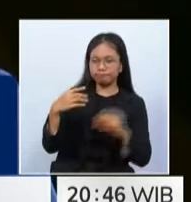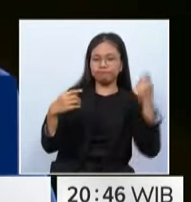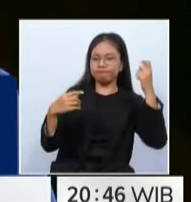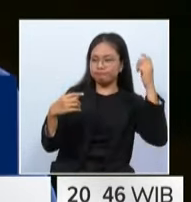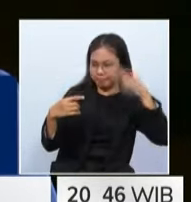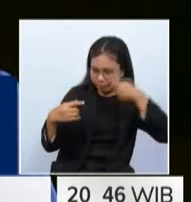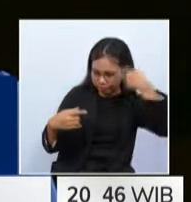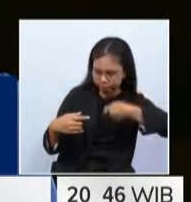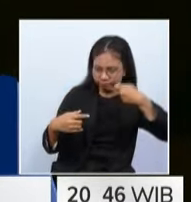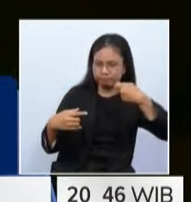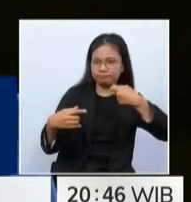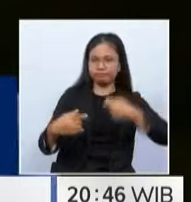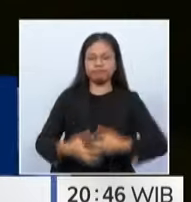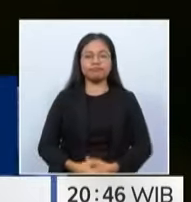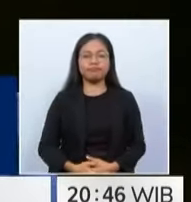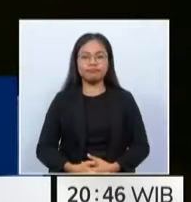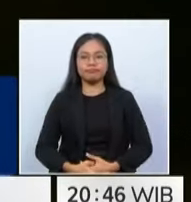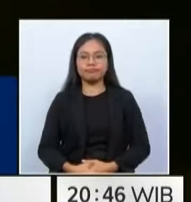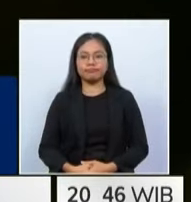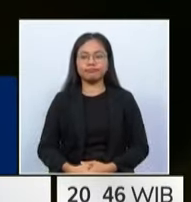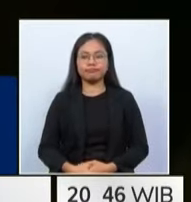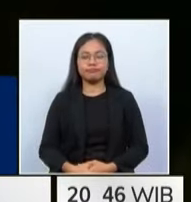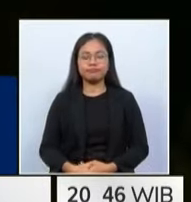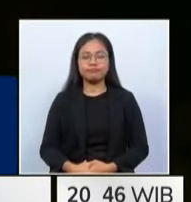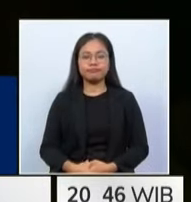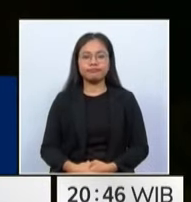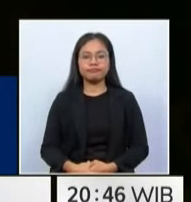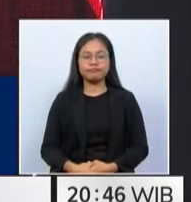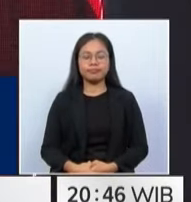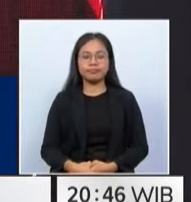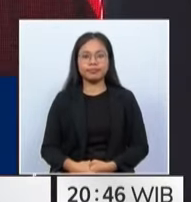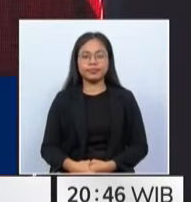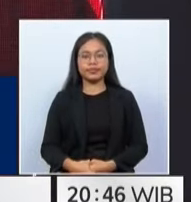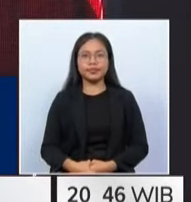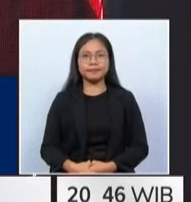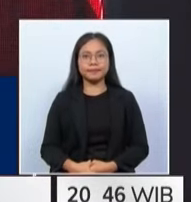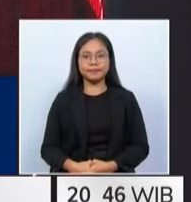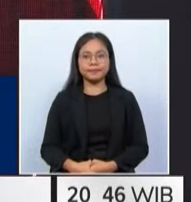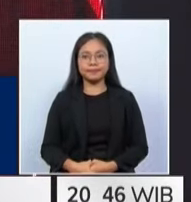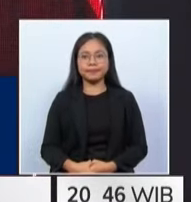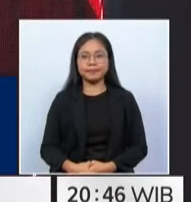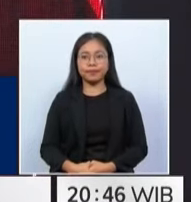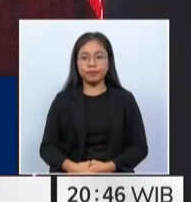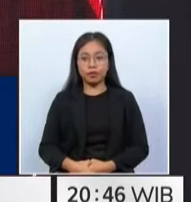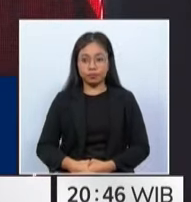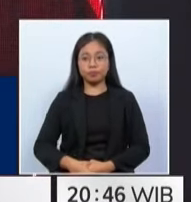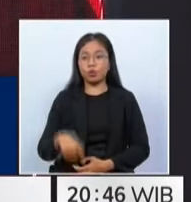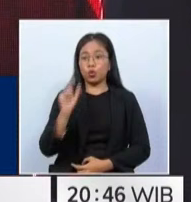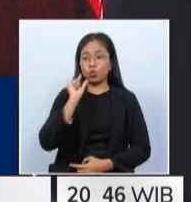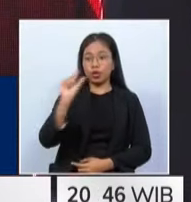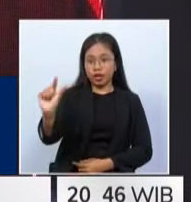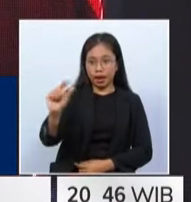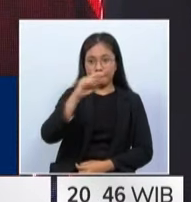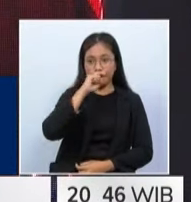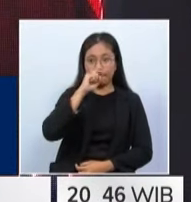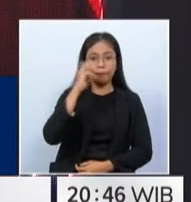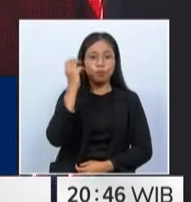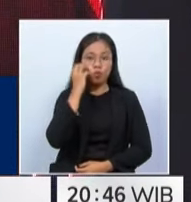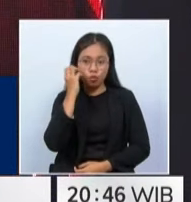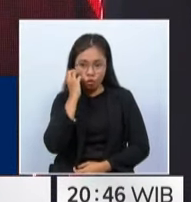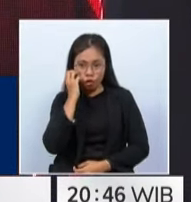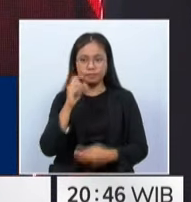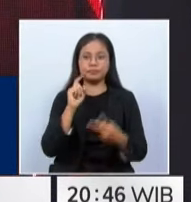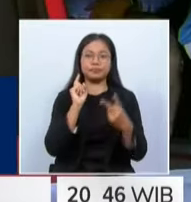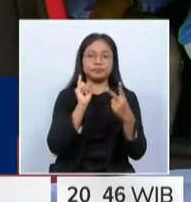perform iknya dan kami undang Pak Prabowo pak Ganjar dan Pak Anis untuk maju ke